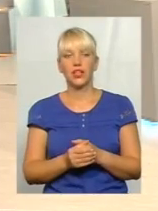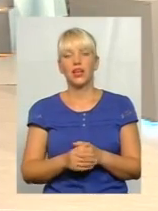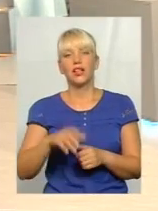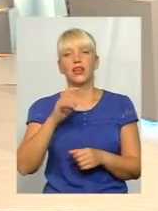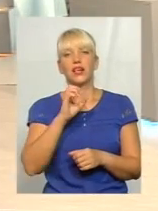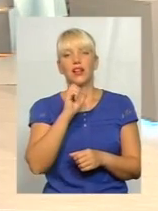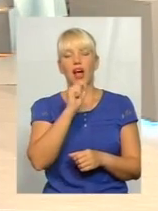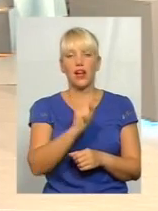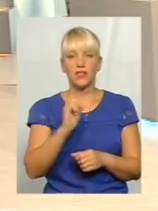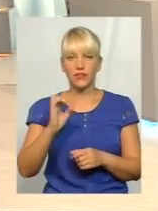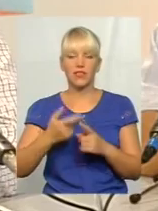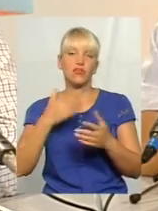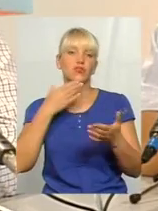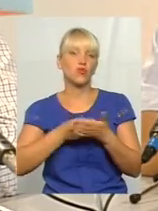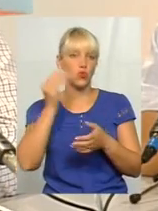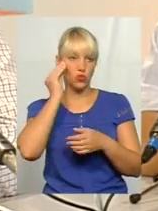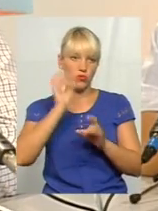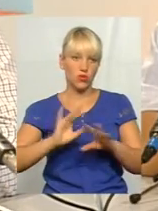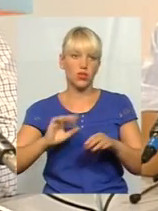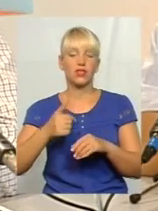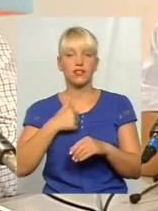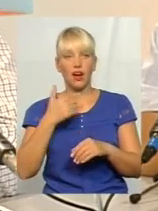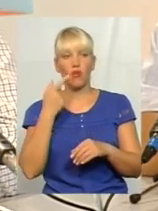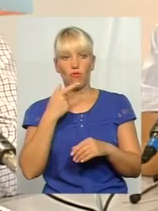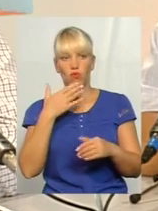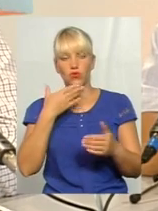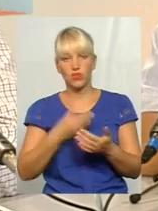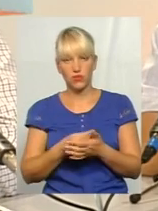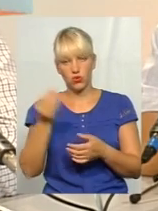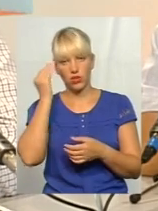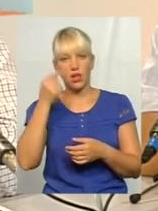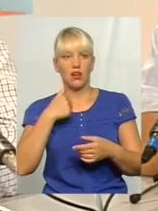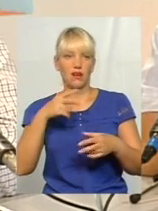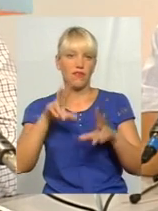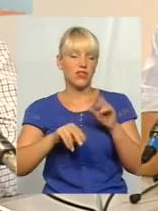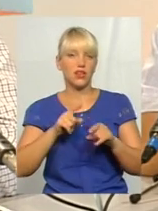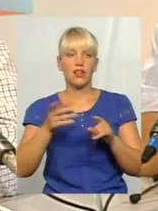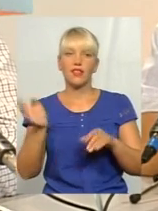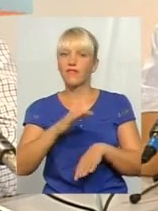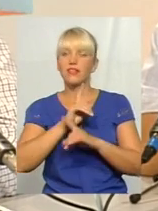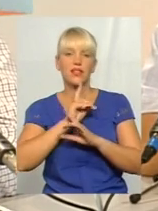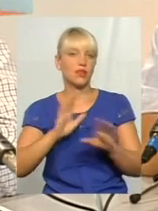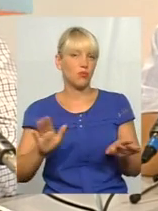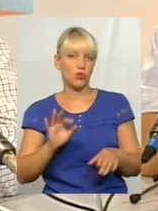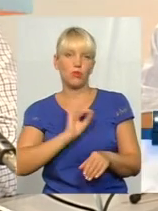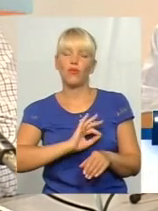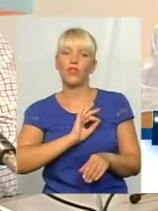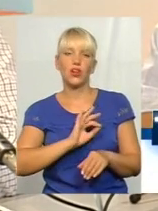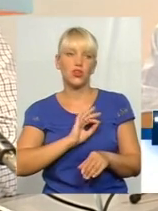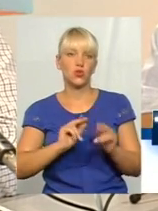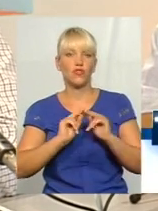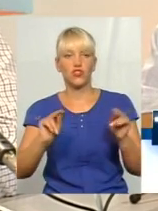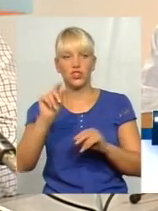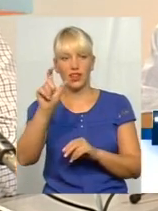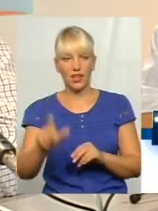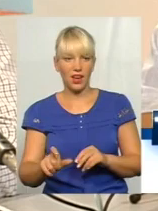думку і припущення так Тото ві я я ї Оголошую власну точку зору і вважаю давайте не будемо використовувати вчителя